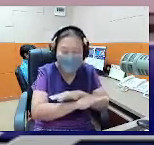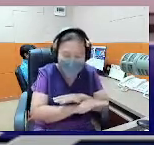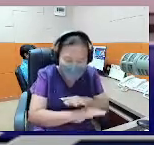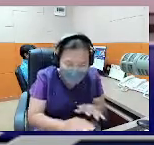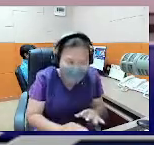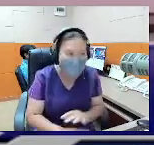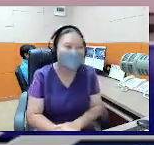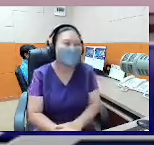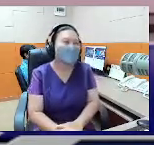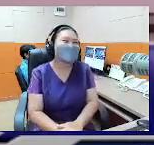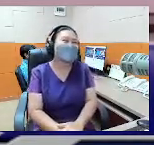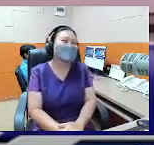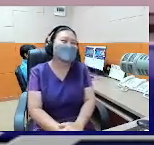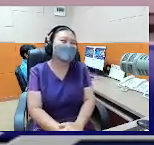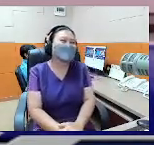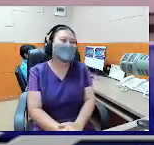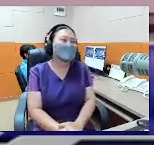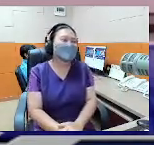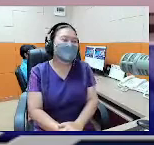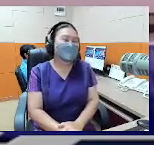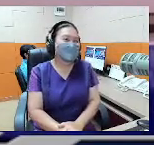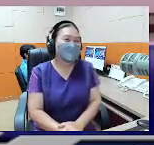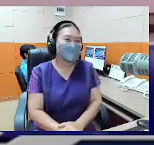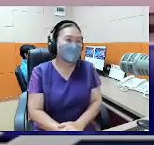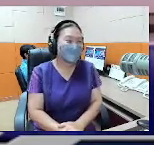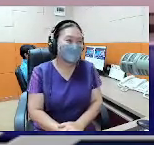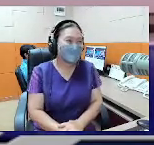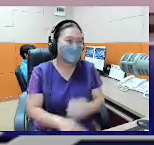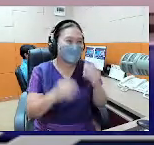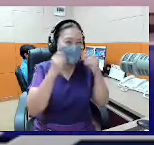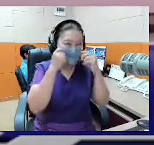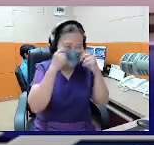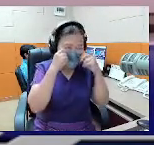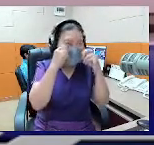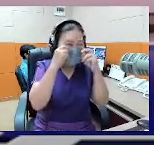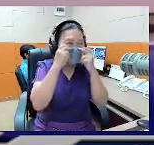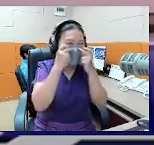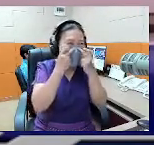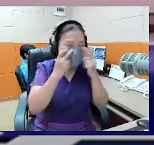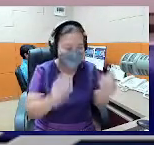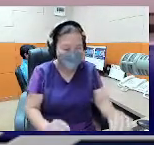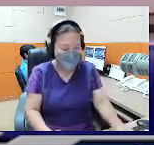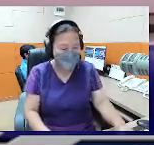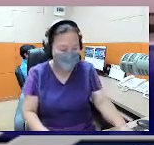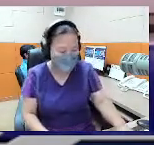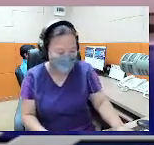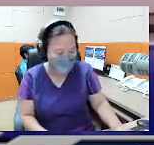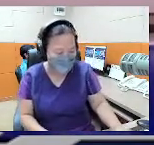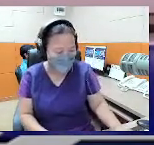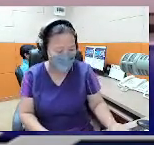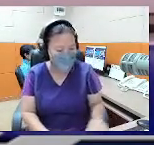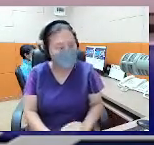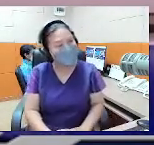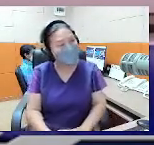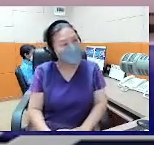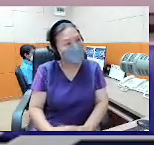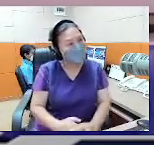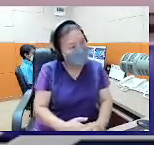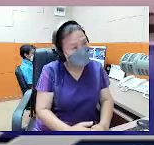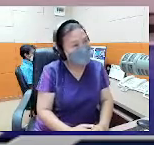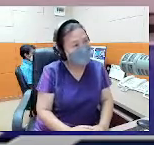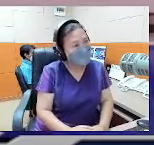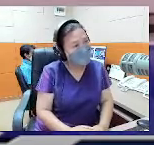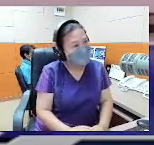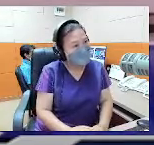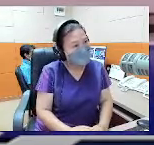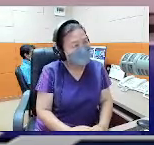มันมีมากแค่ไหนคะอาจารย์ โอ้โหถ้าบอกว่ามากนี่คือแบบถือว่าเยอะมากๆเลยค่ะแล้วก็ที่สำคัญก็คืออย่างน้องๆที่กำลังฟังอยู่นะคะอย